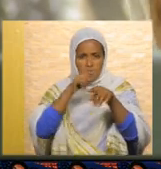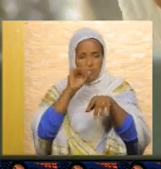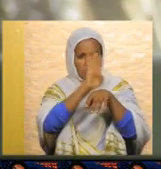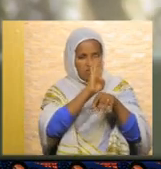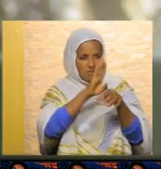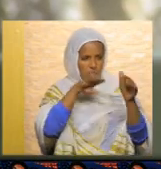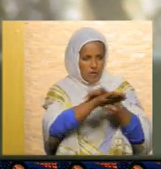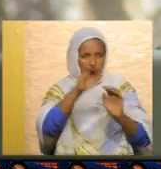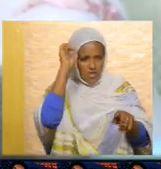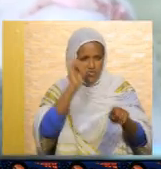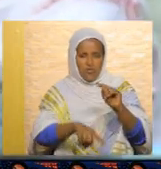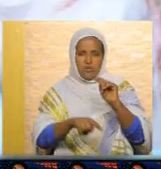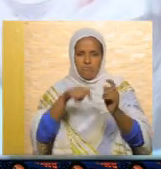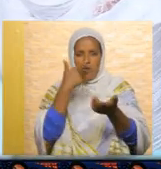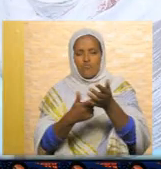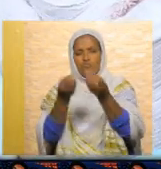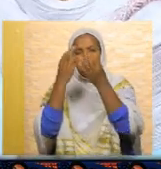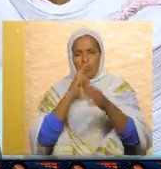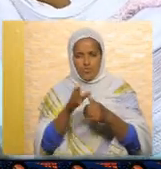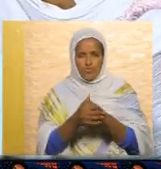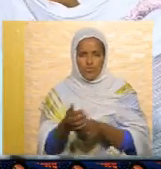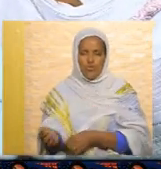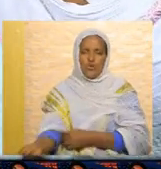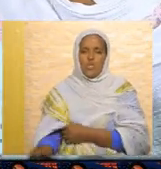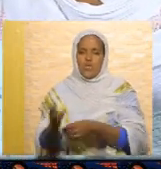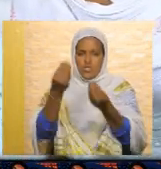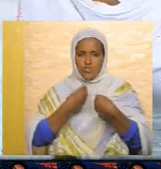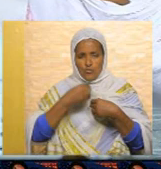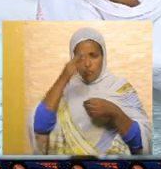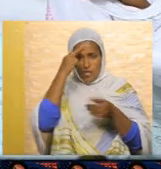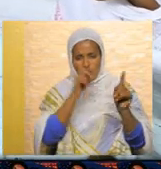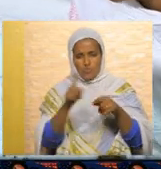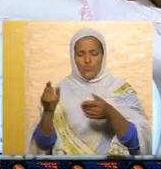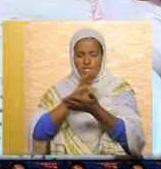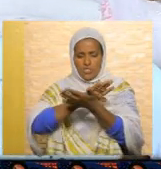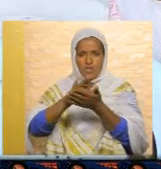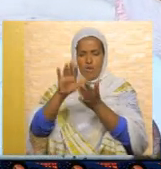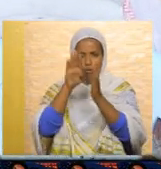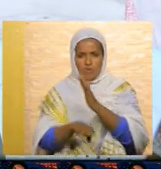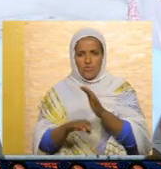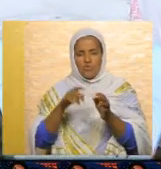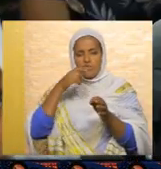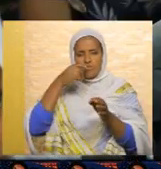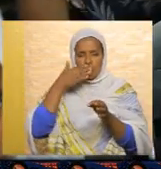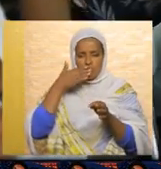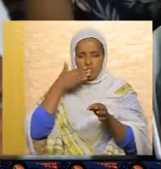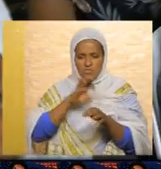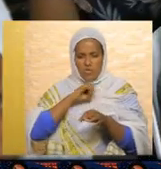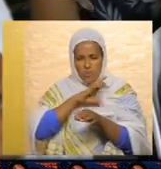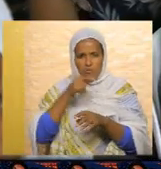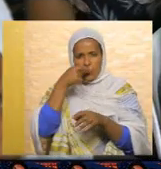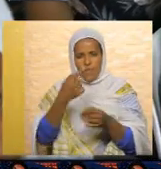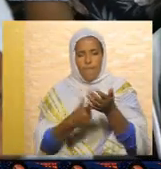የለባቸውም ያለ ሰው የለም። ሲስተር ሀረገወይን ጥናታዊ ጽሑፋቸውን ካቀረቡ በኋላ ምእመኑ አከራካሪ ምላሽ የምሹና